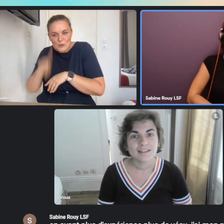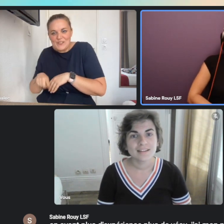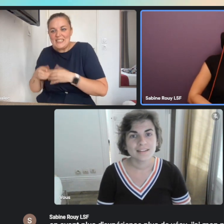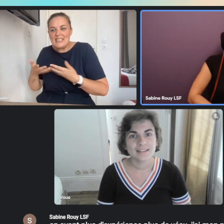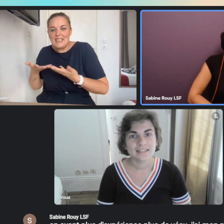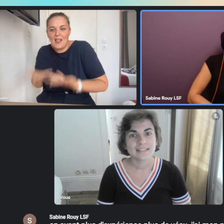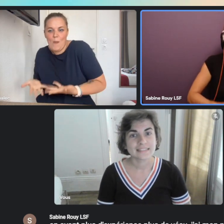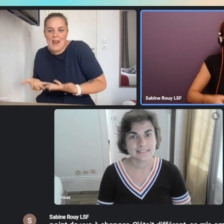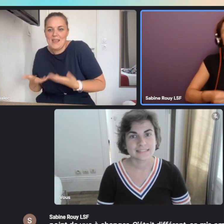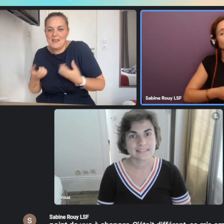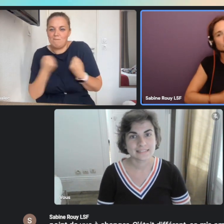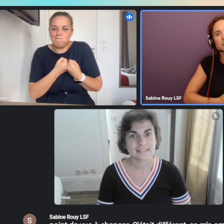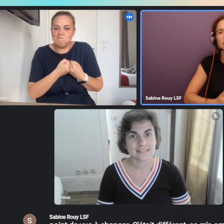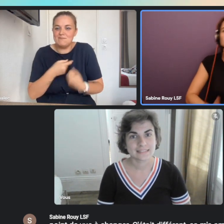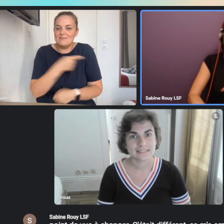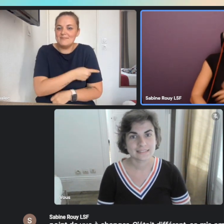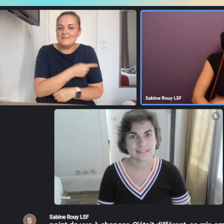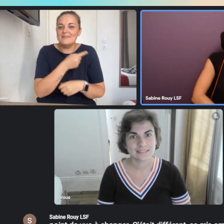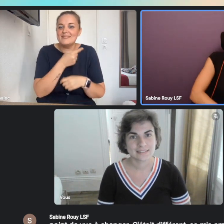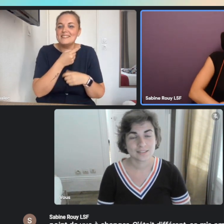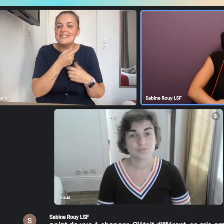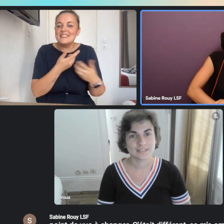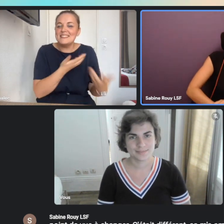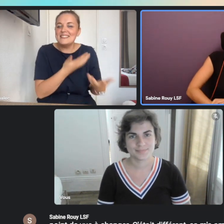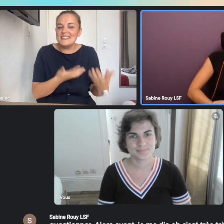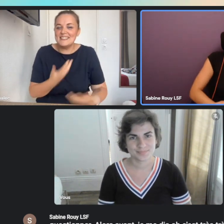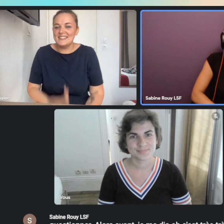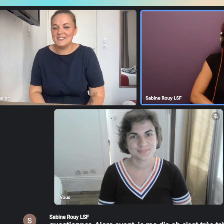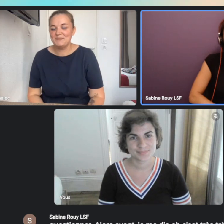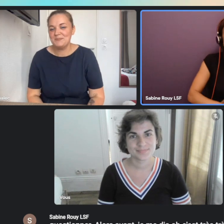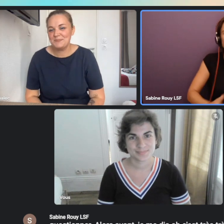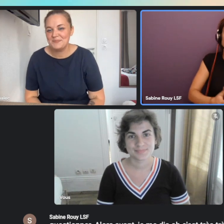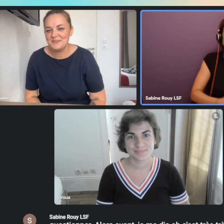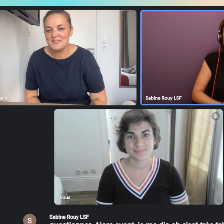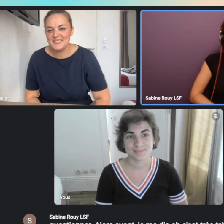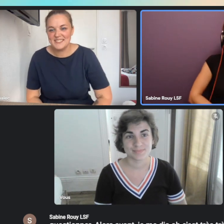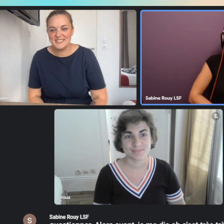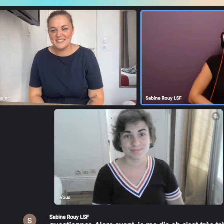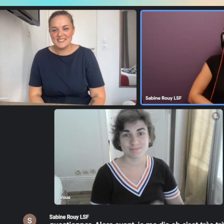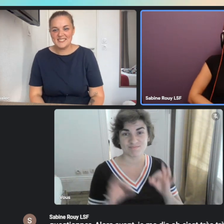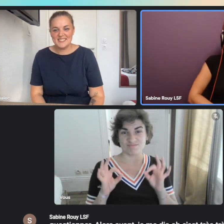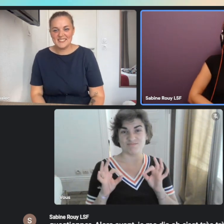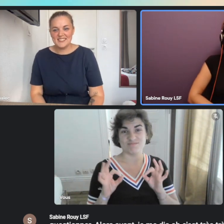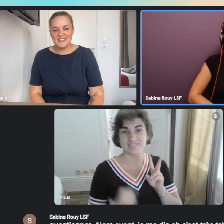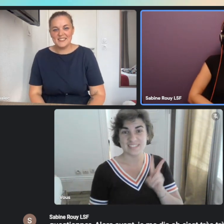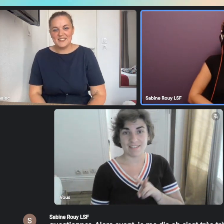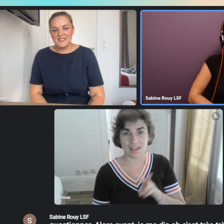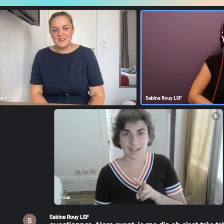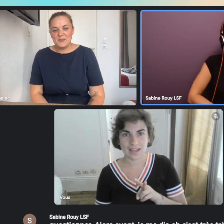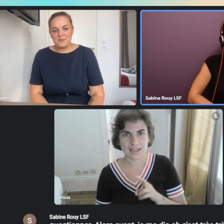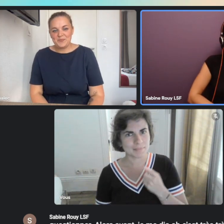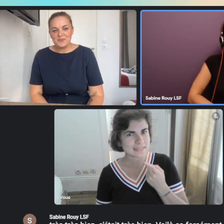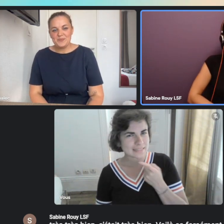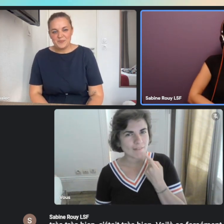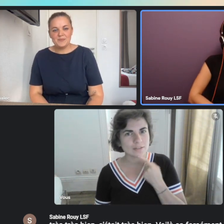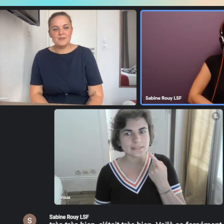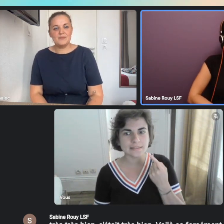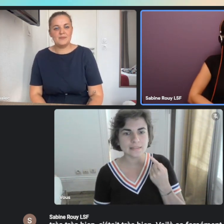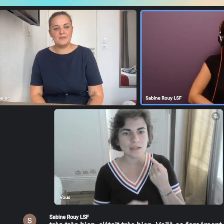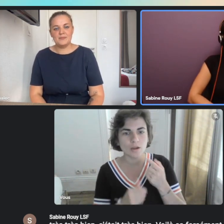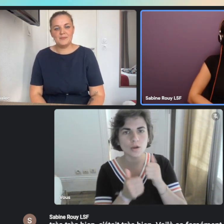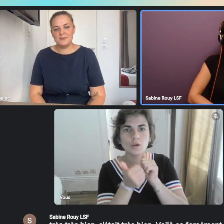Là, maintenant, avec au niveau politique, philosophie actuelle, avec, ce qui se passe, enfin voilà, ça me parle autrement.